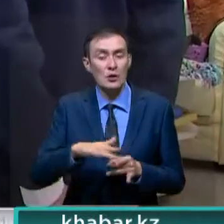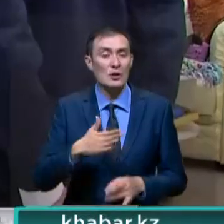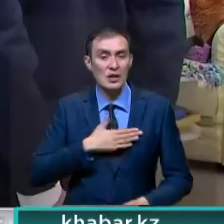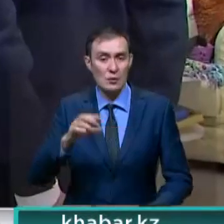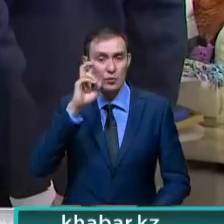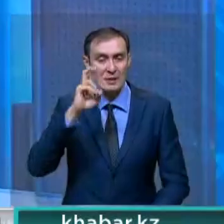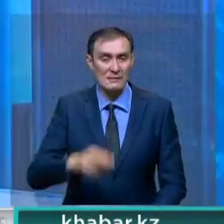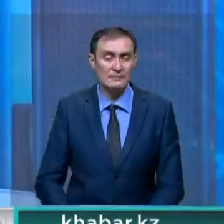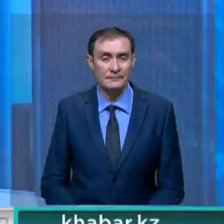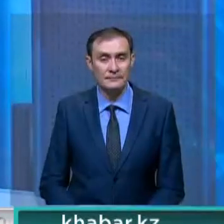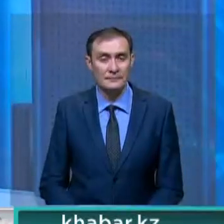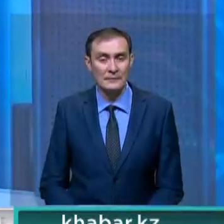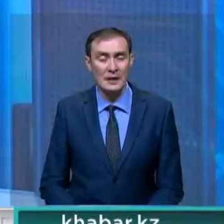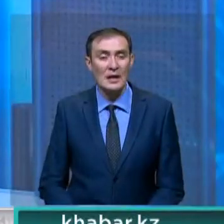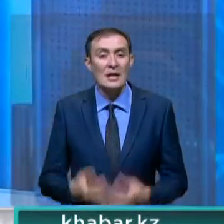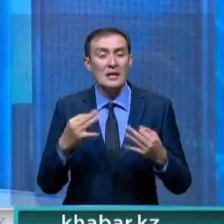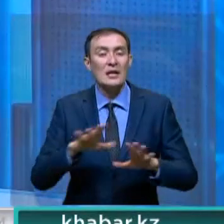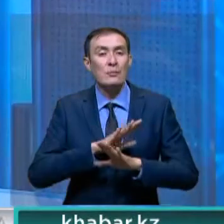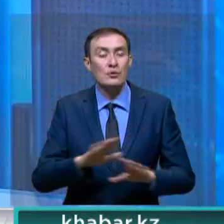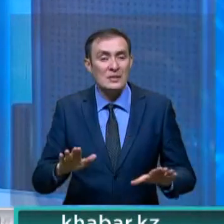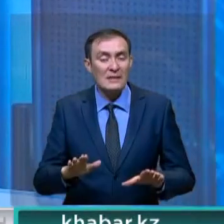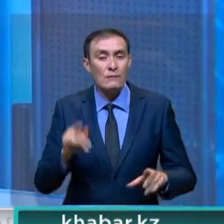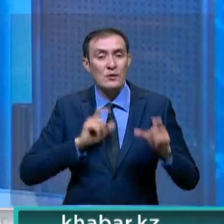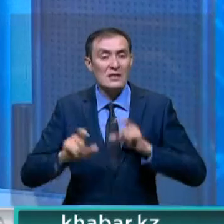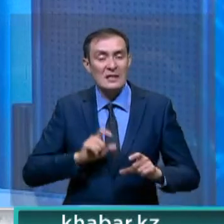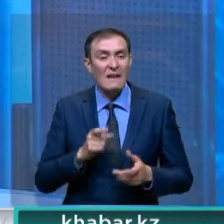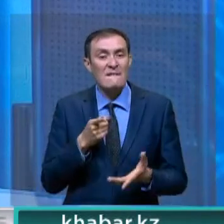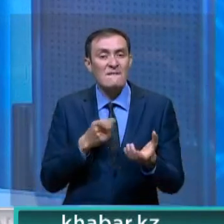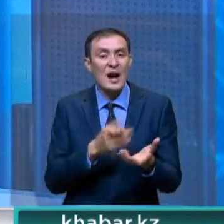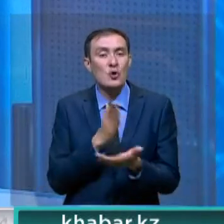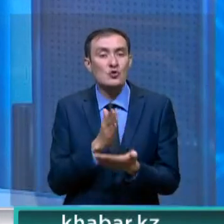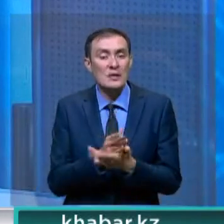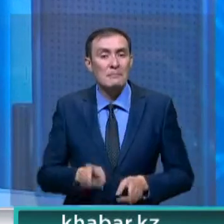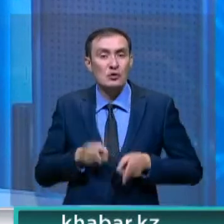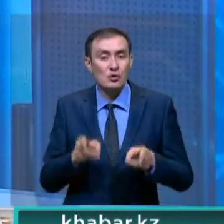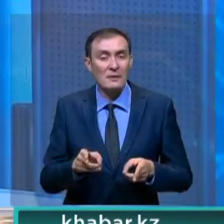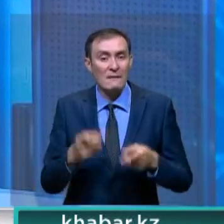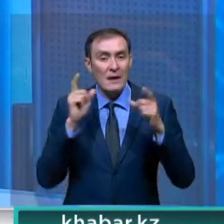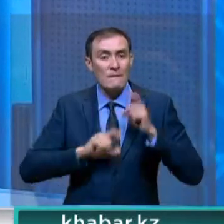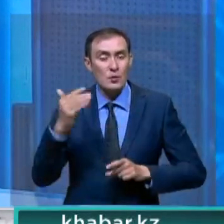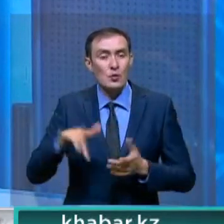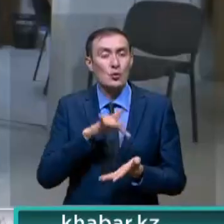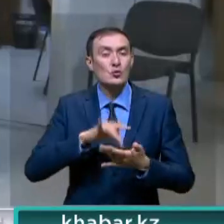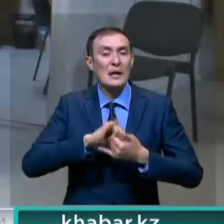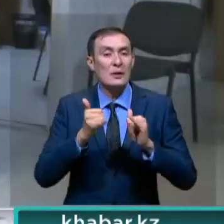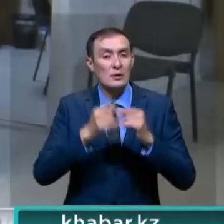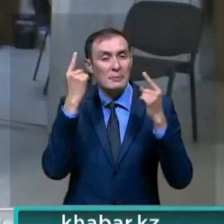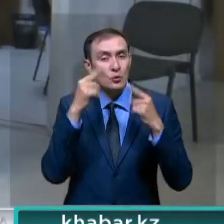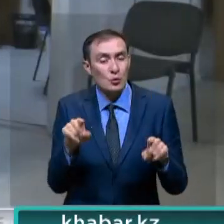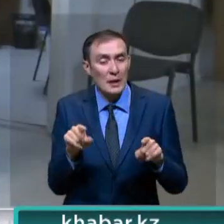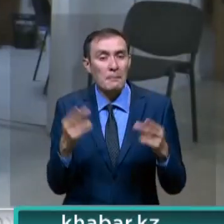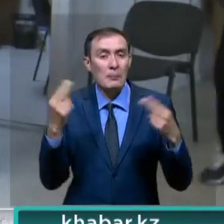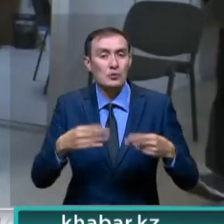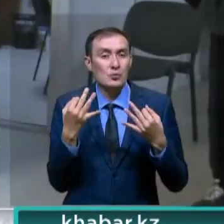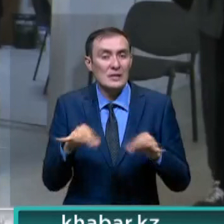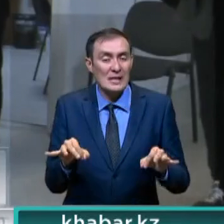страны. Не допустить в университете вооруженных преступников. В техническом вузе Усть-Каменогорска придумали универсальную